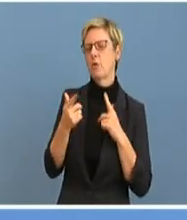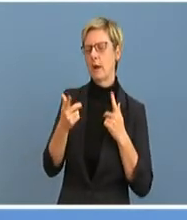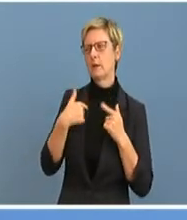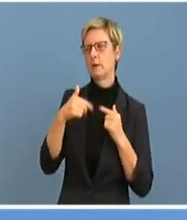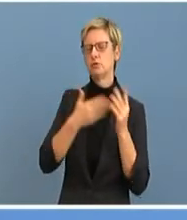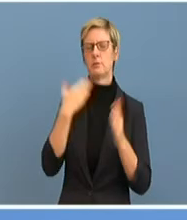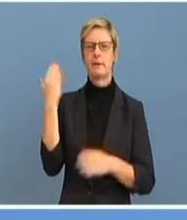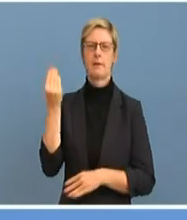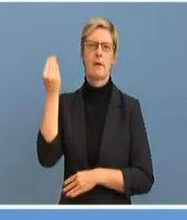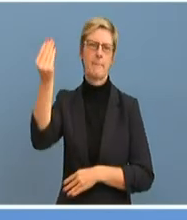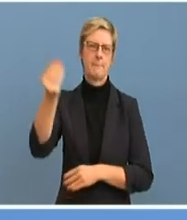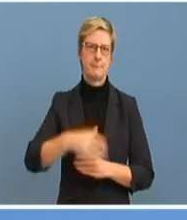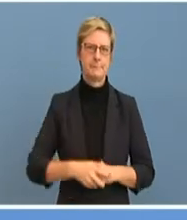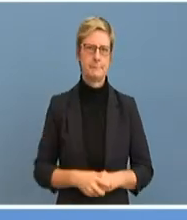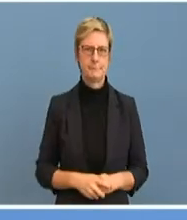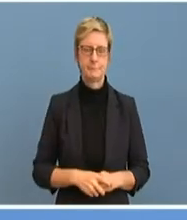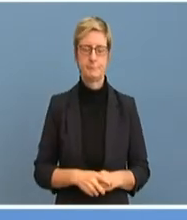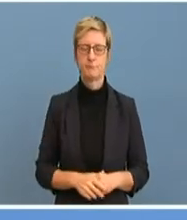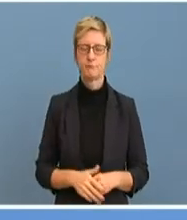Bitte.